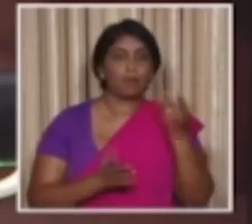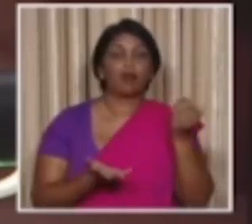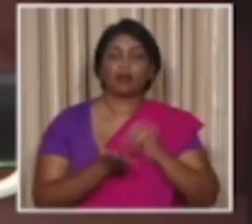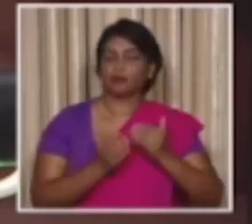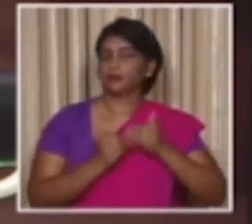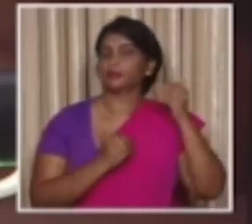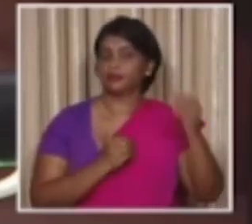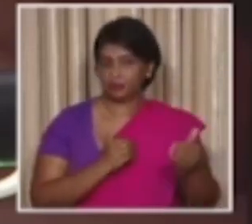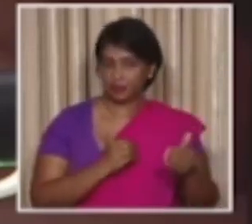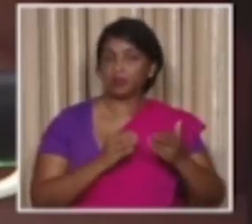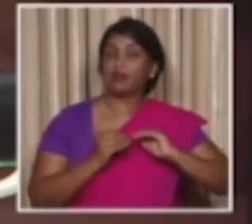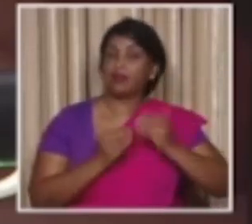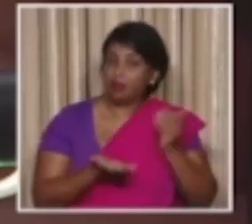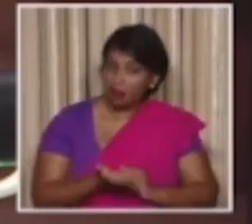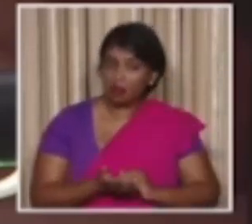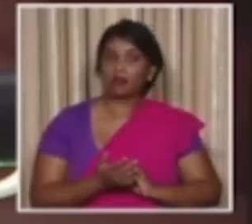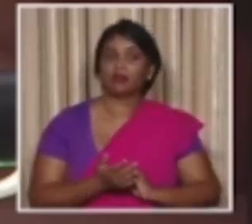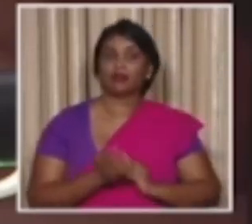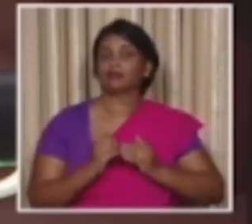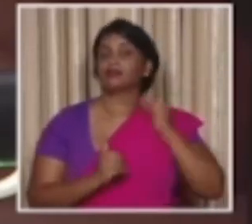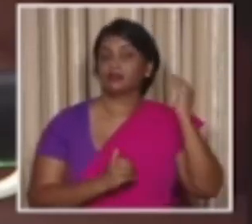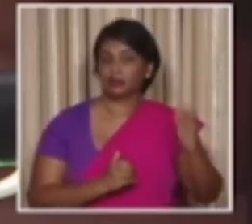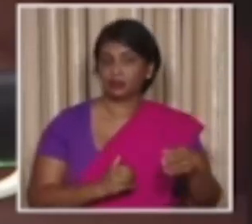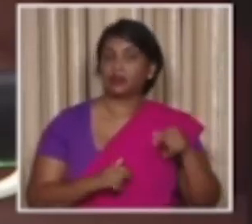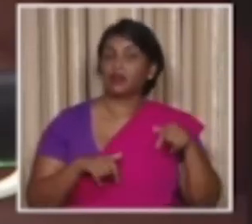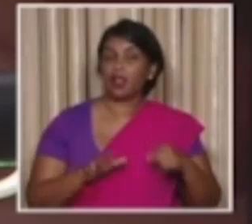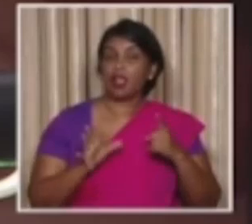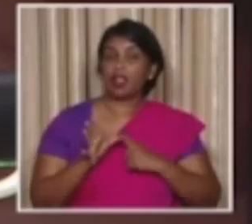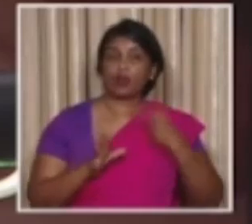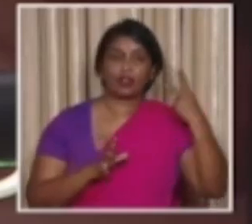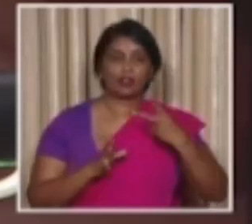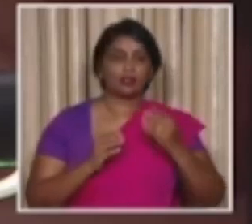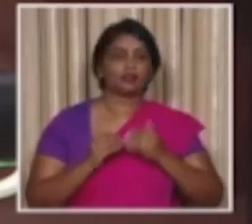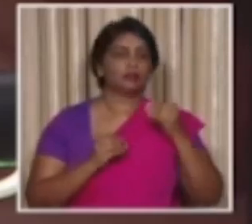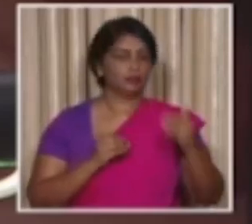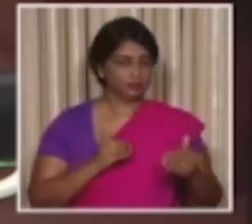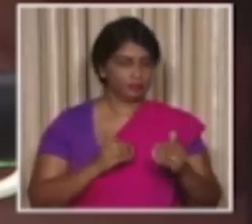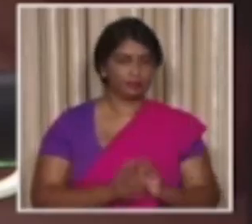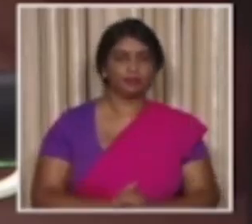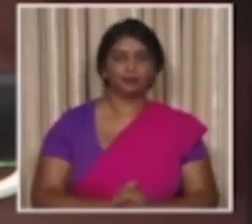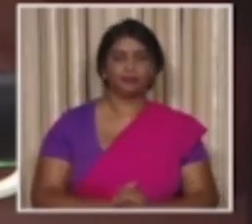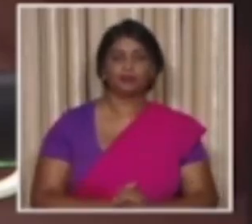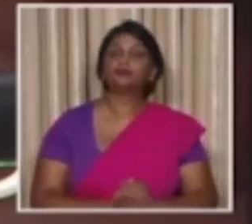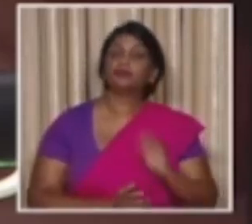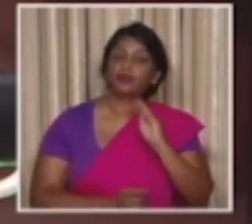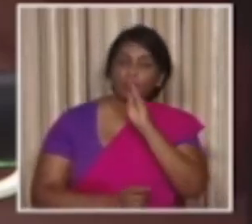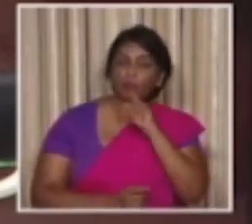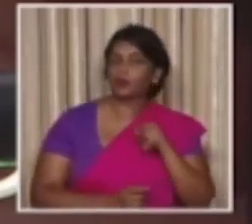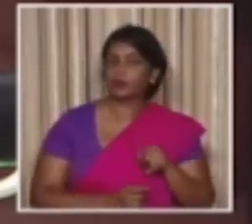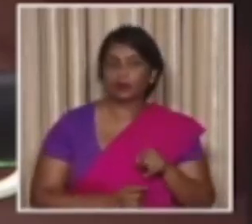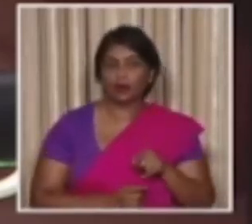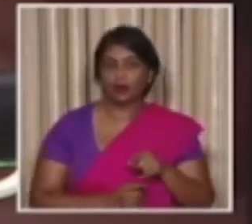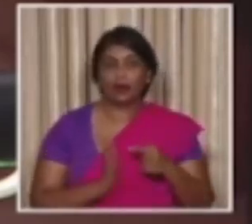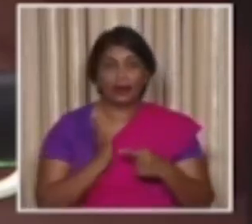दीर्घ करण इन पशु तवत् दिनी कि दीर्घ कुट अगोस्सु देवींद दक्वा कलतम लभन एक